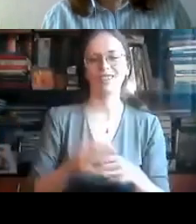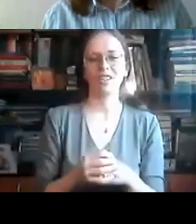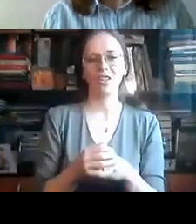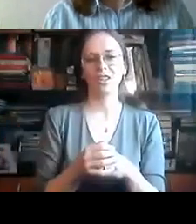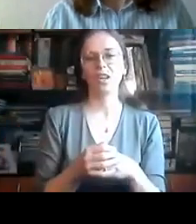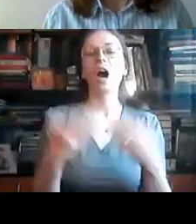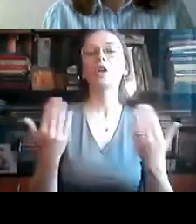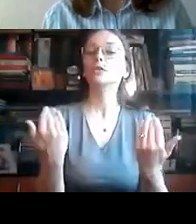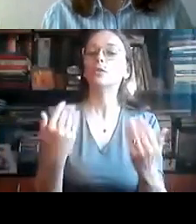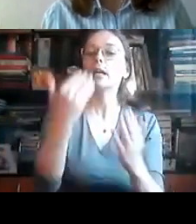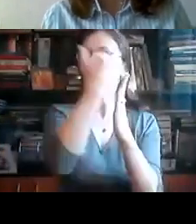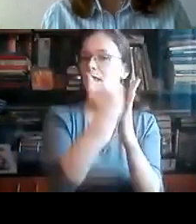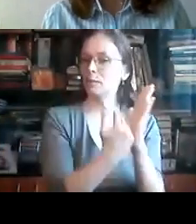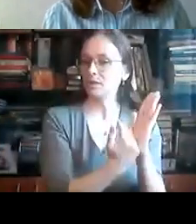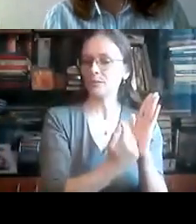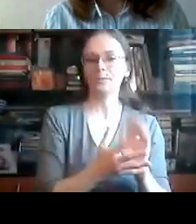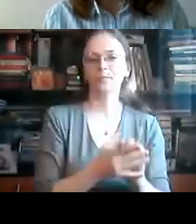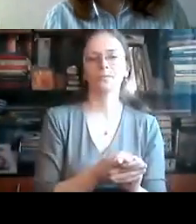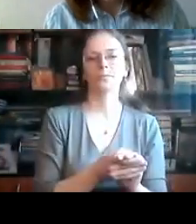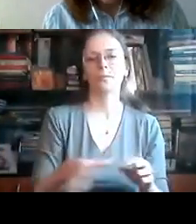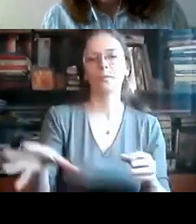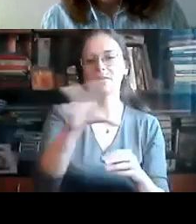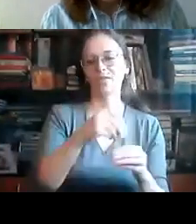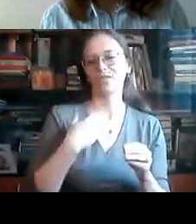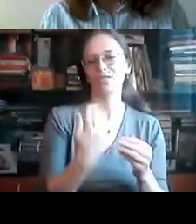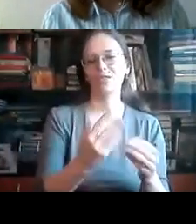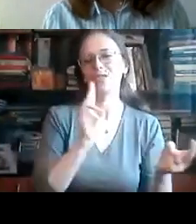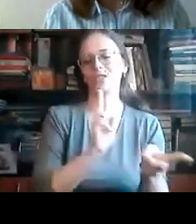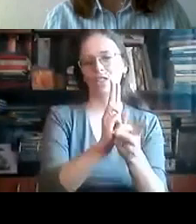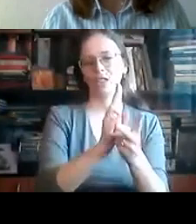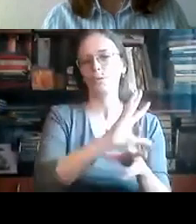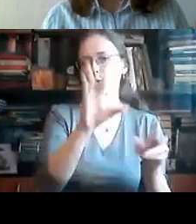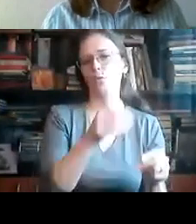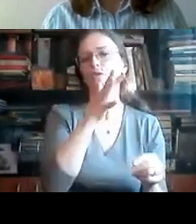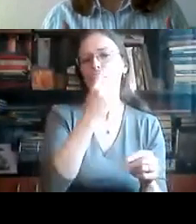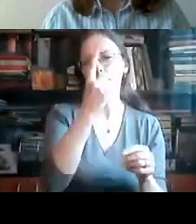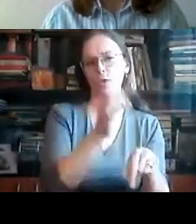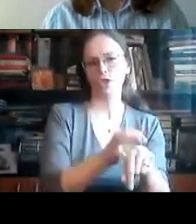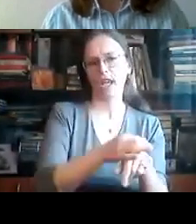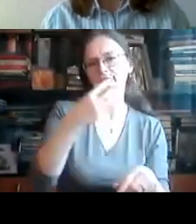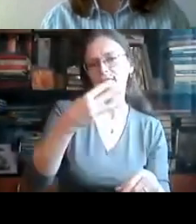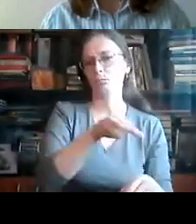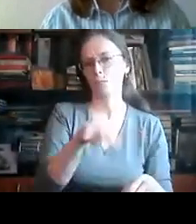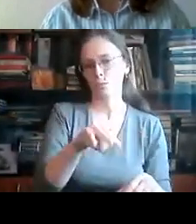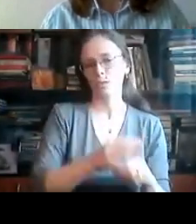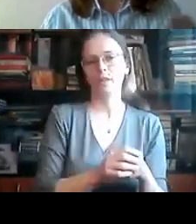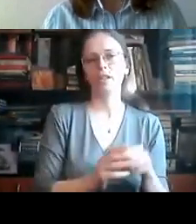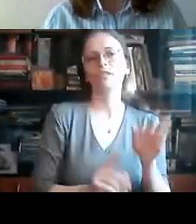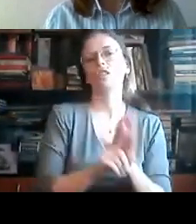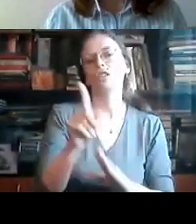регламент? На всю встречу у нас 1,5 часа. Сначала я предоставлю